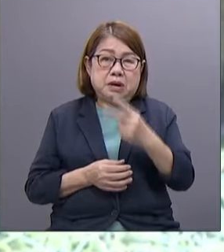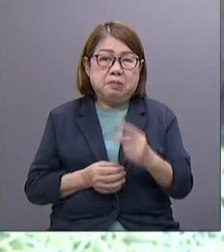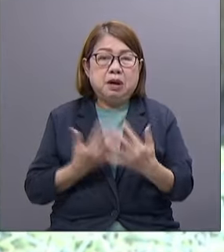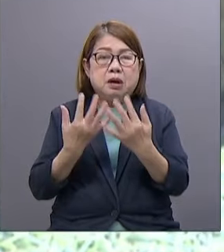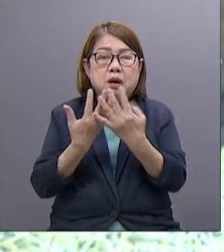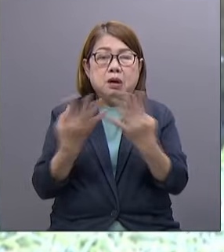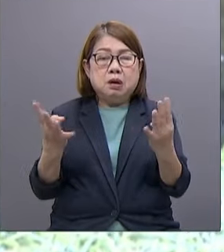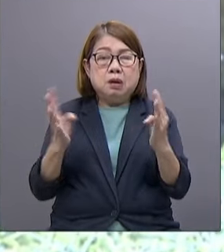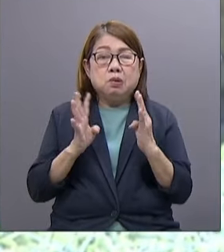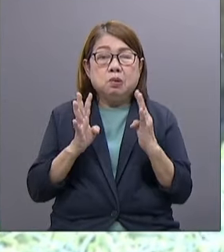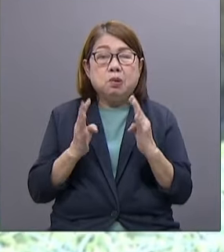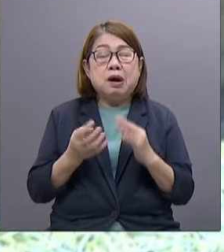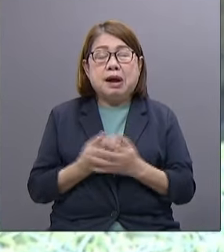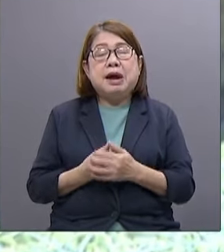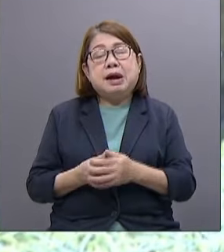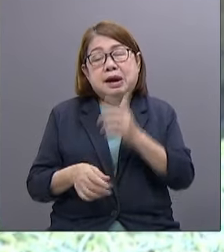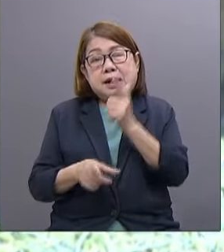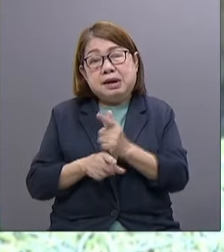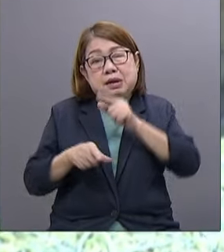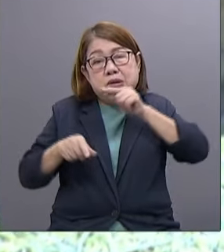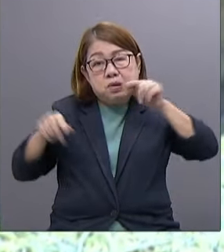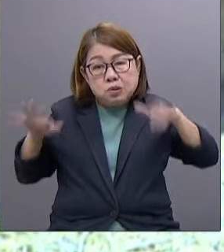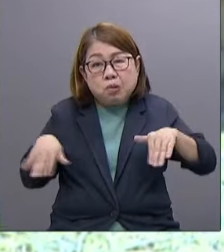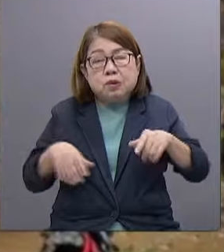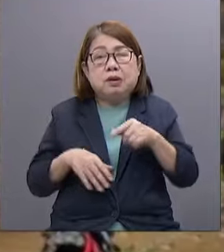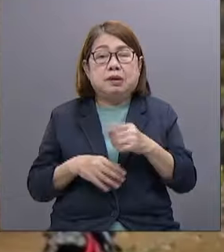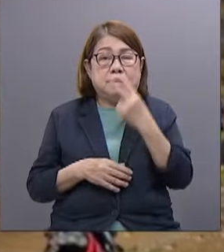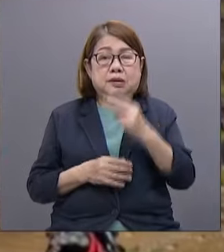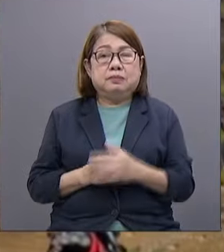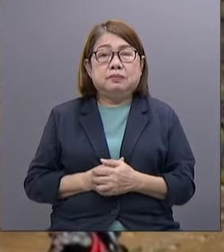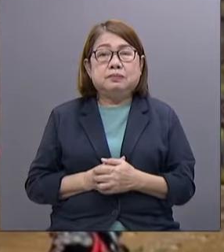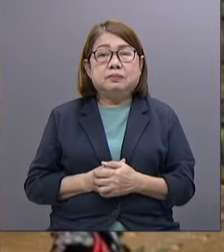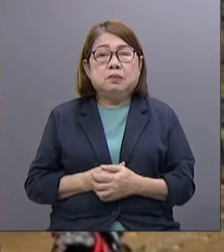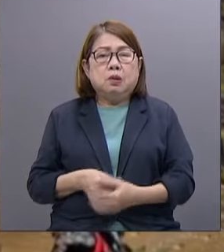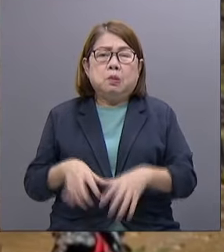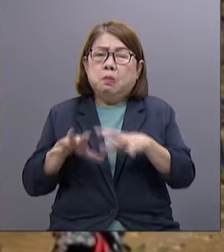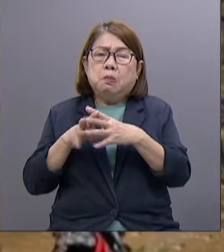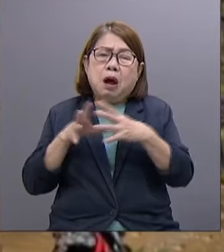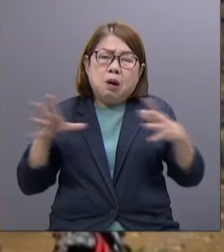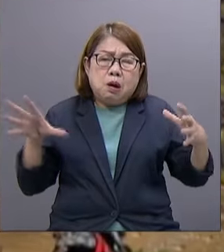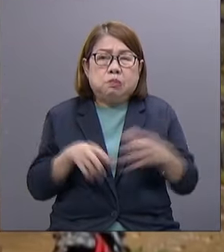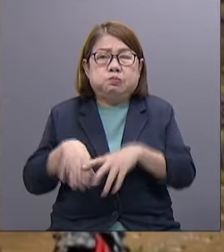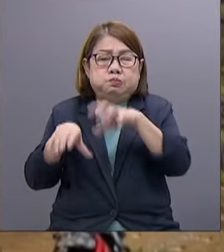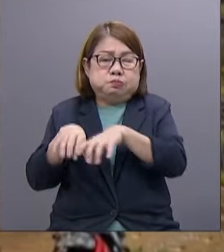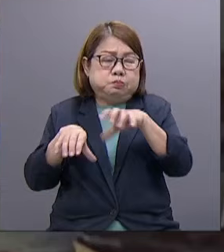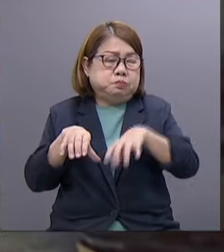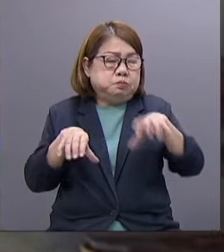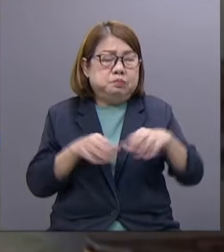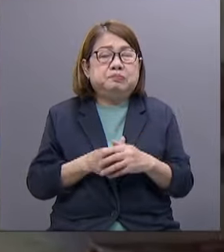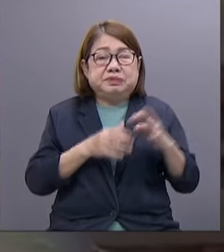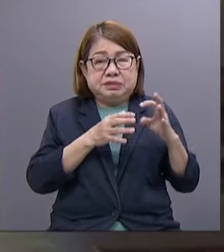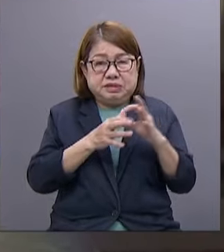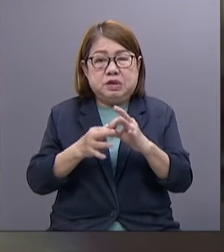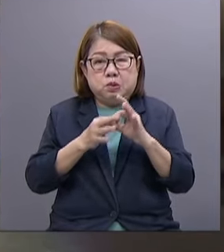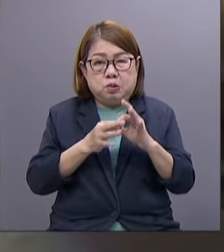คะอย่างภาพที่คุณผู้ชมได้เห็นอันนี้ก็เป็นตัวอย่างกันนะคะซึ่งความหนาแน่นนี้ก็ถือว่าเป็นส่วนในการทำให้เกิดความลุก